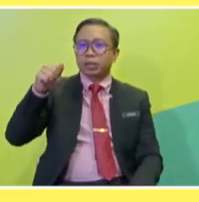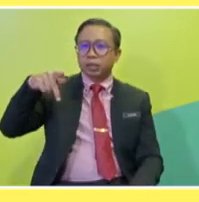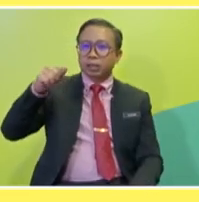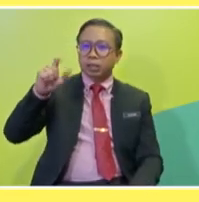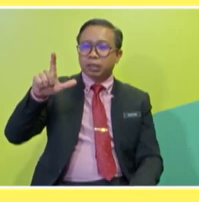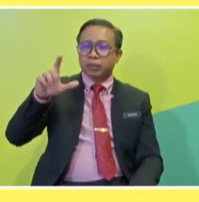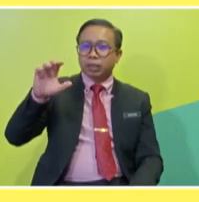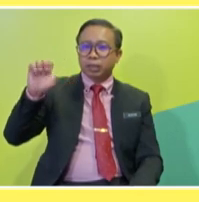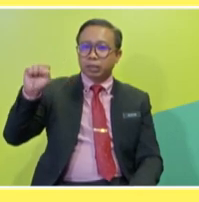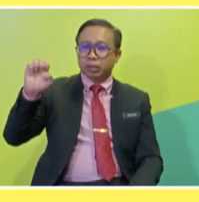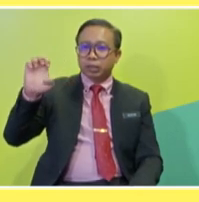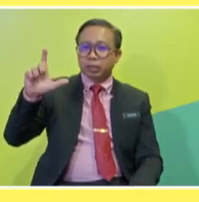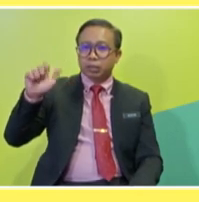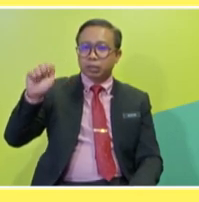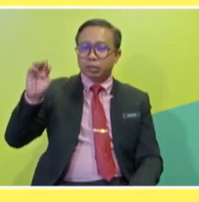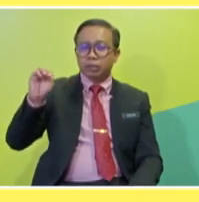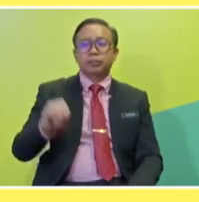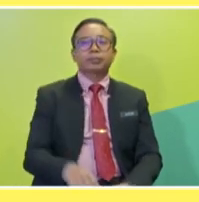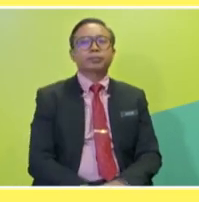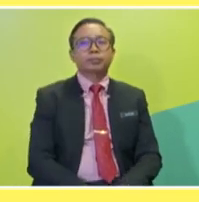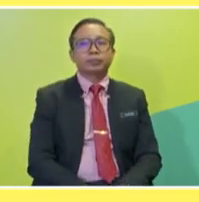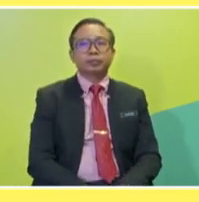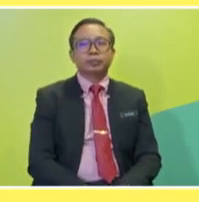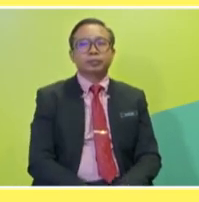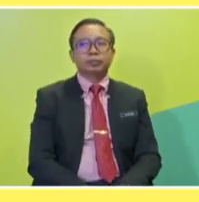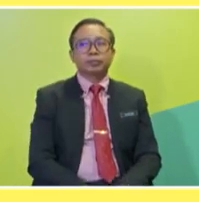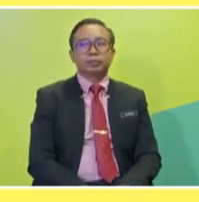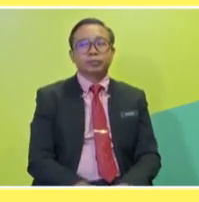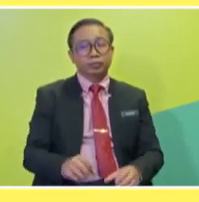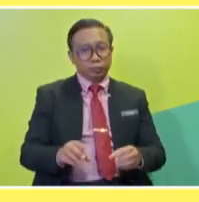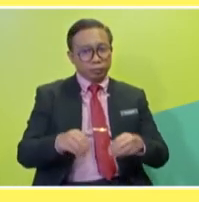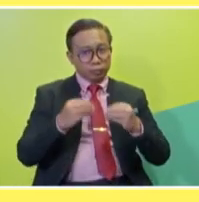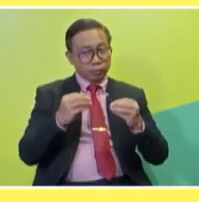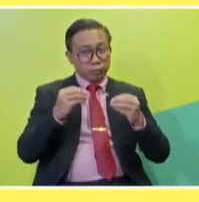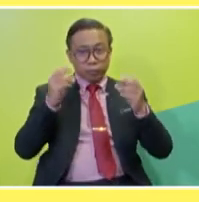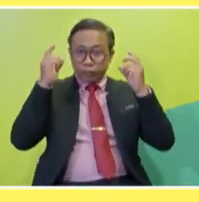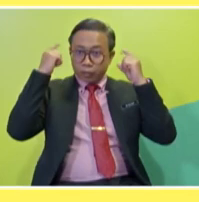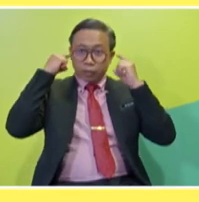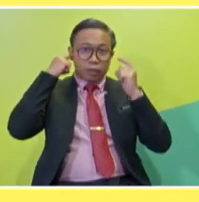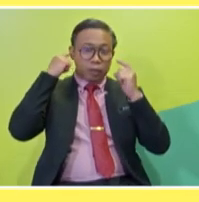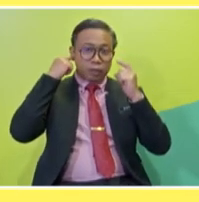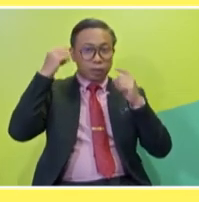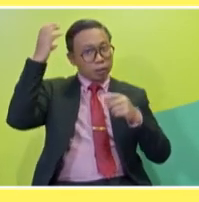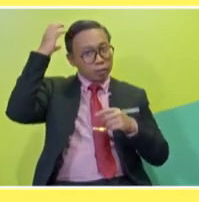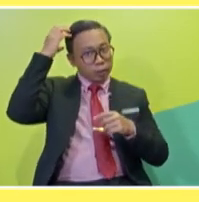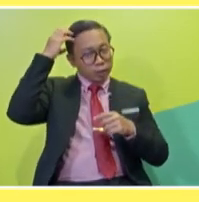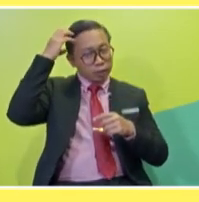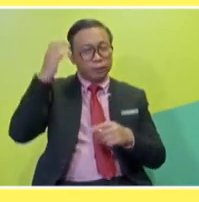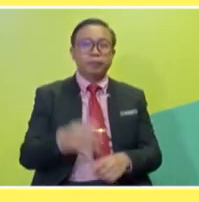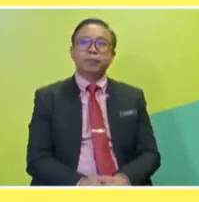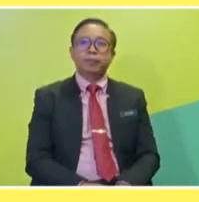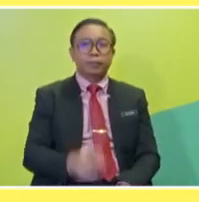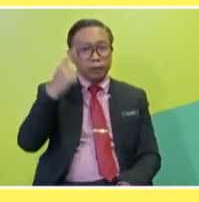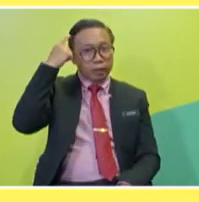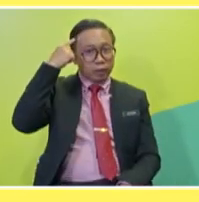menjuluk ke bawah ataupun ke tepi sebagai contoh yang ini kita boleh kata telinga ataupun kepala sebagian daripada anggota